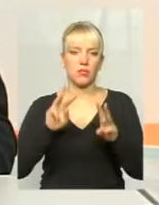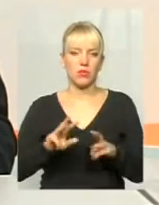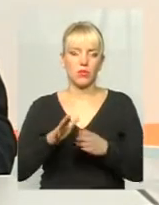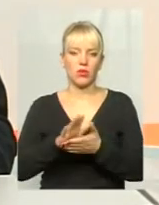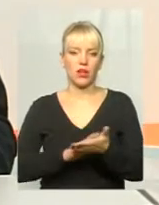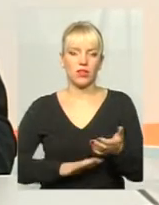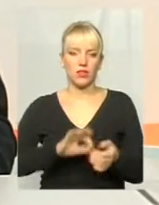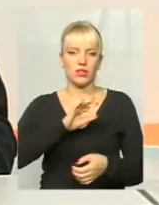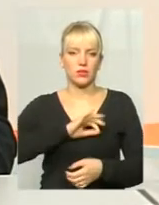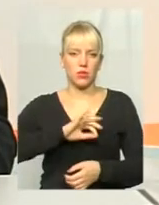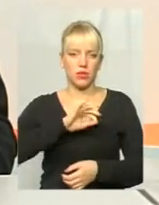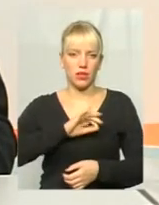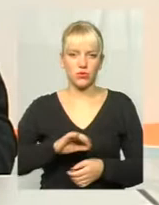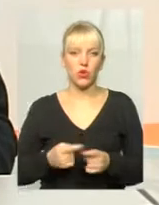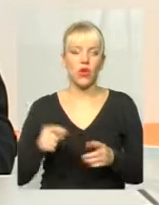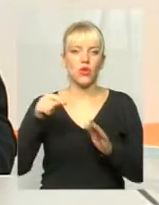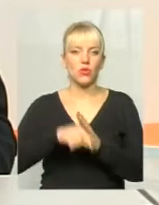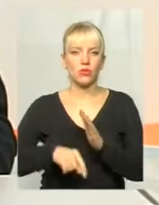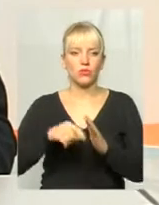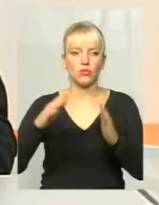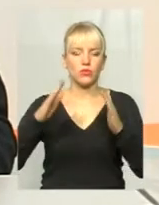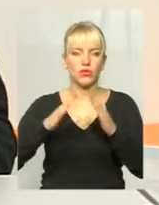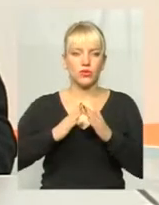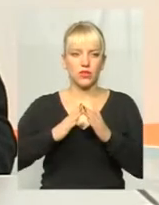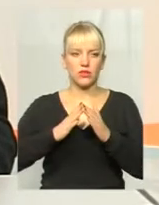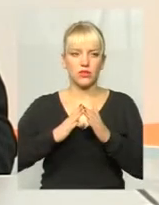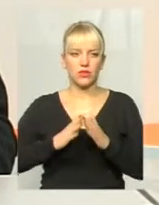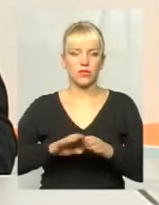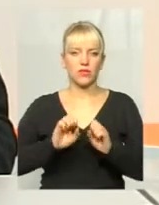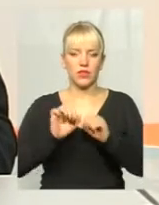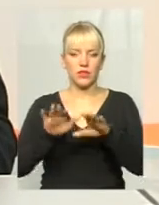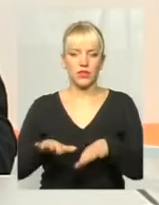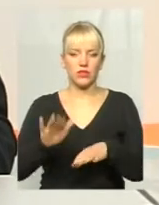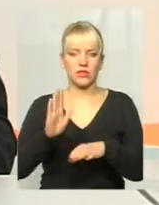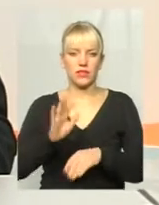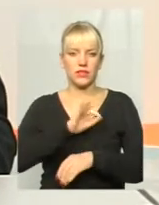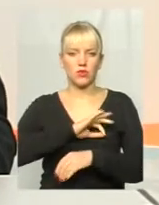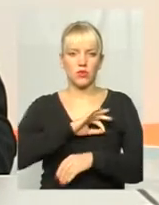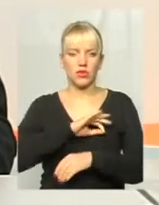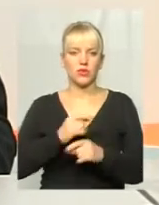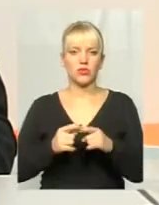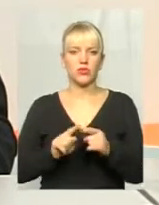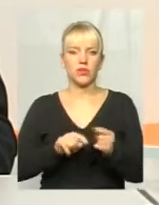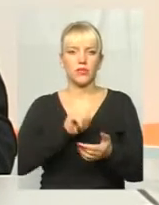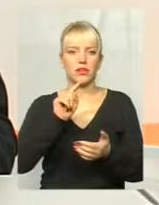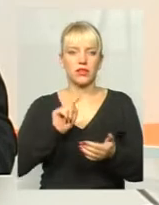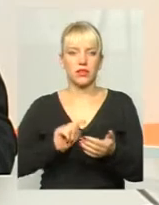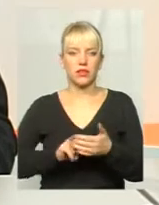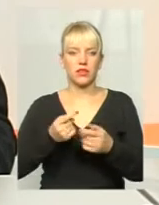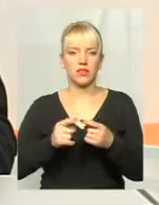подальшу експлуатацію. Тобто будівництво, здача в експлуатацію – це питання